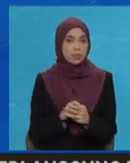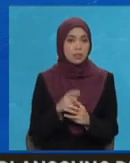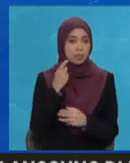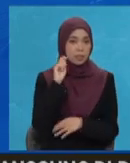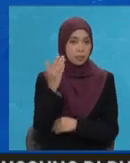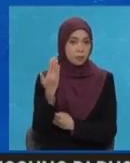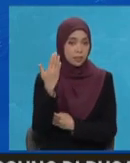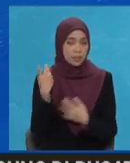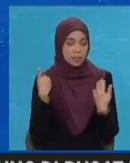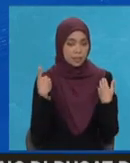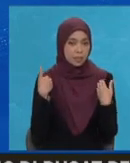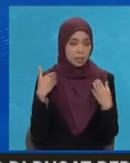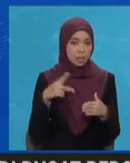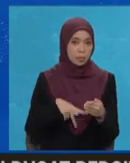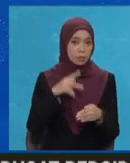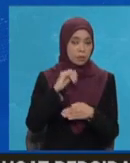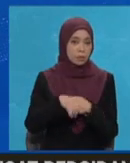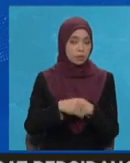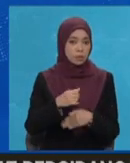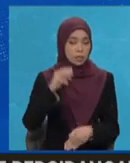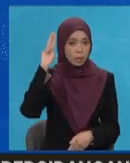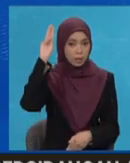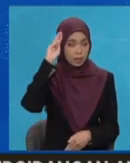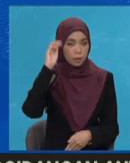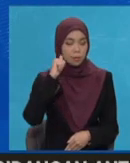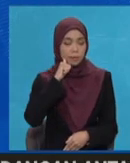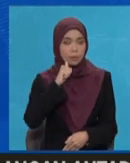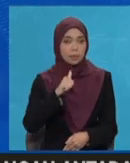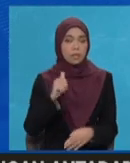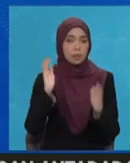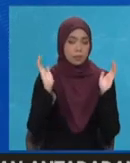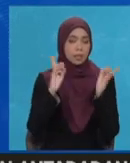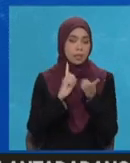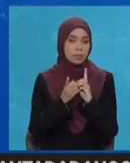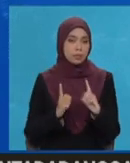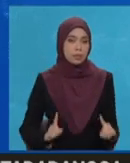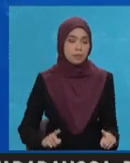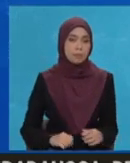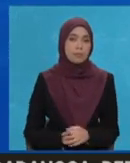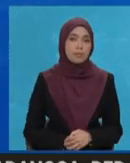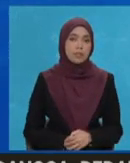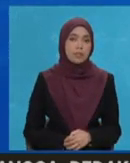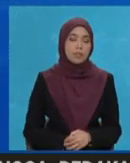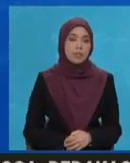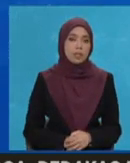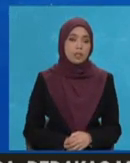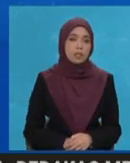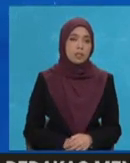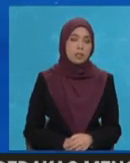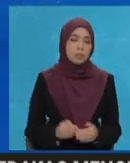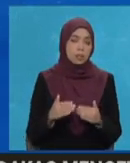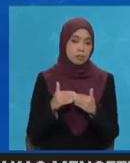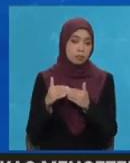amal Project Titian kasih persatuan Pandu Putri Brunei Darussalam activity berlangsung di Ibu pejabat persatuan Pandu Putri